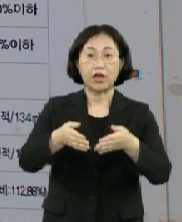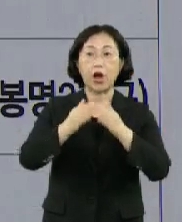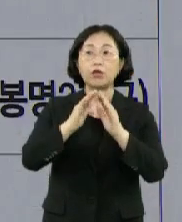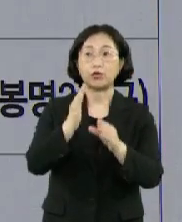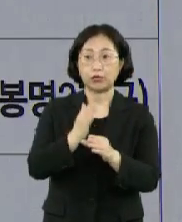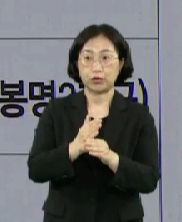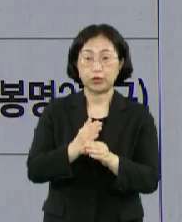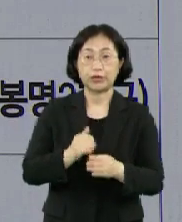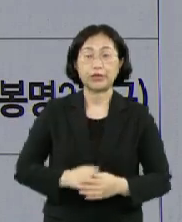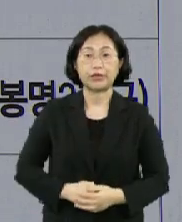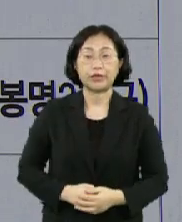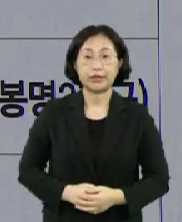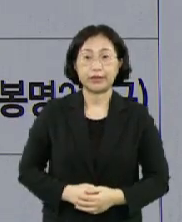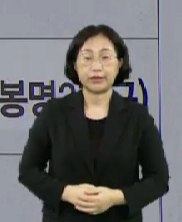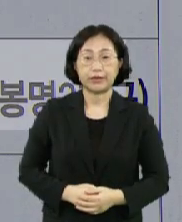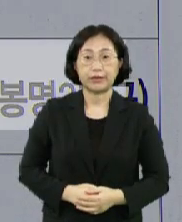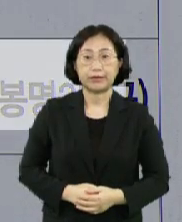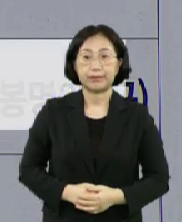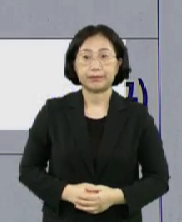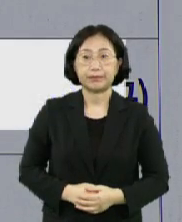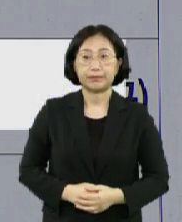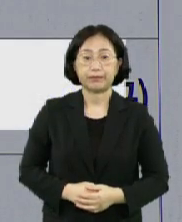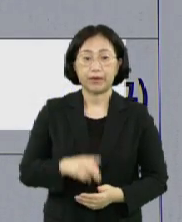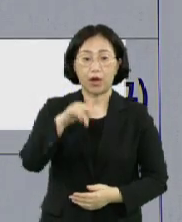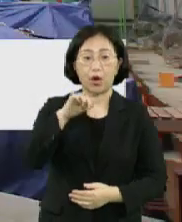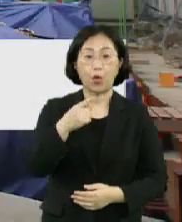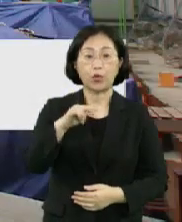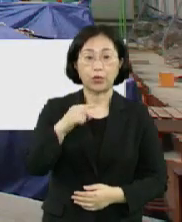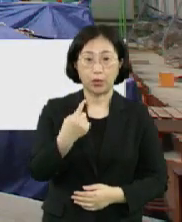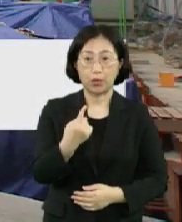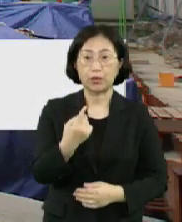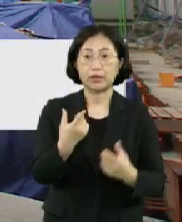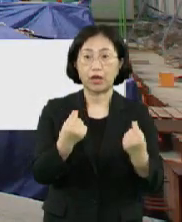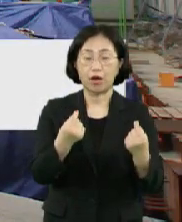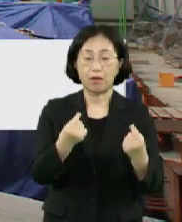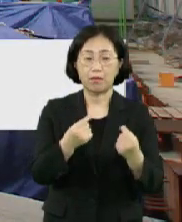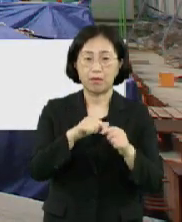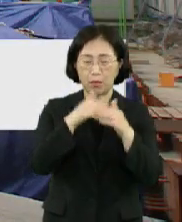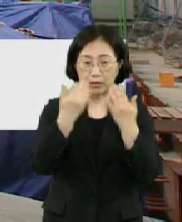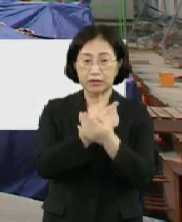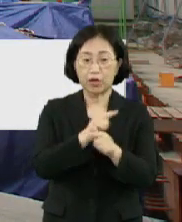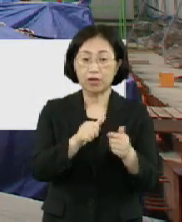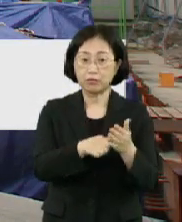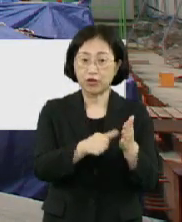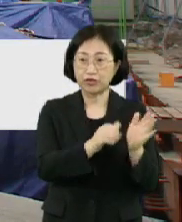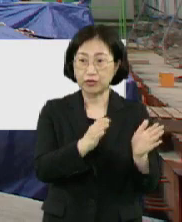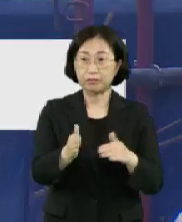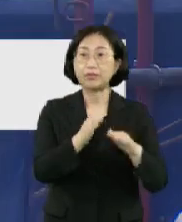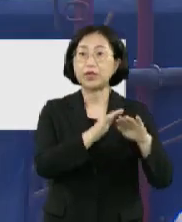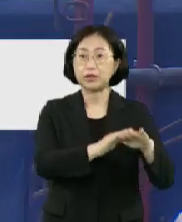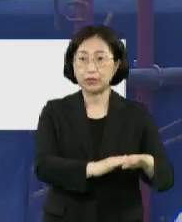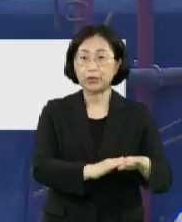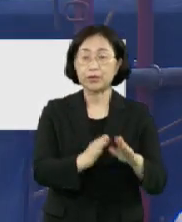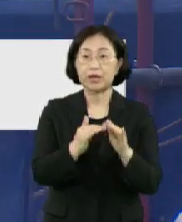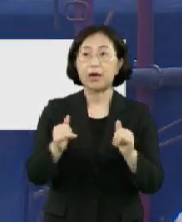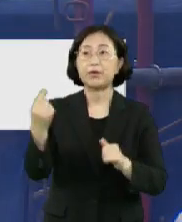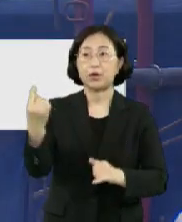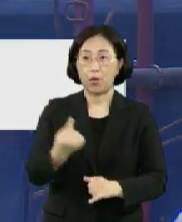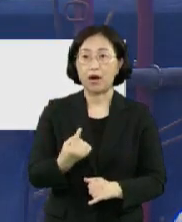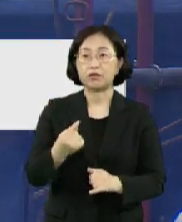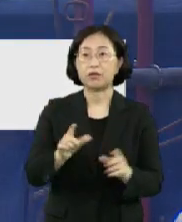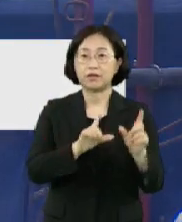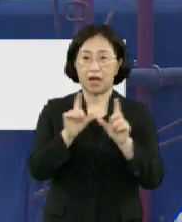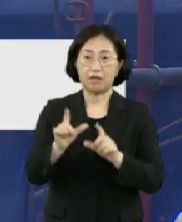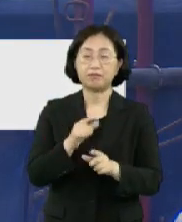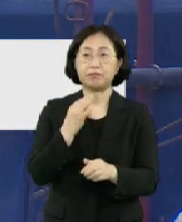있습니다. 손도 많이 안 보던 거 다 갖춰놓고요. 사람 몸만 와가지고 숙박을 하거나 이제 그런 시설.